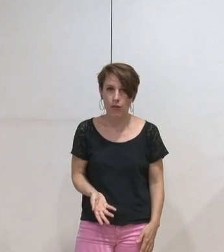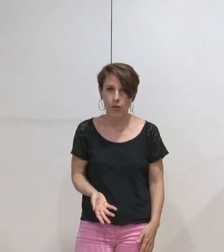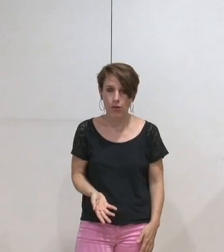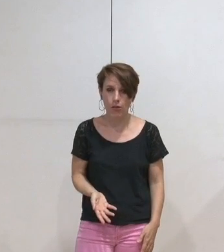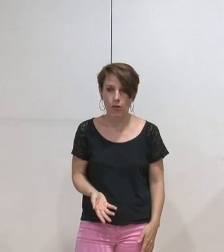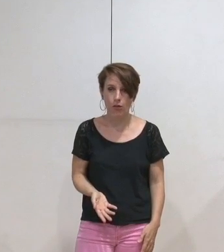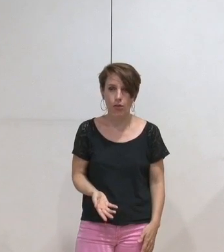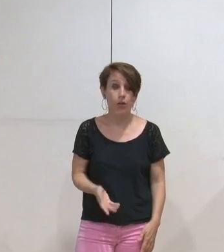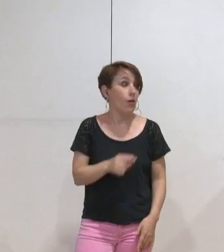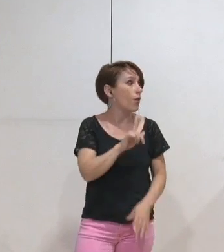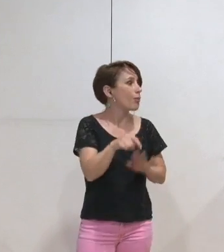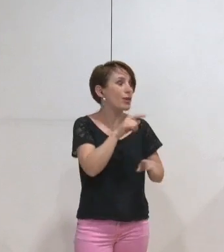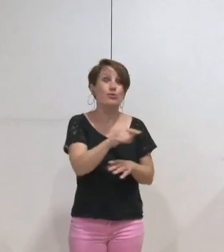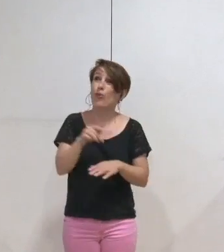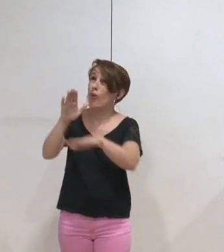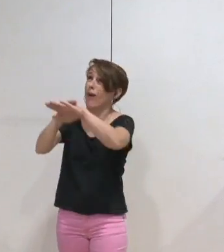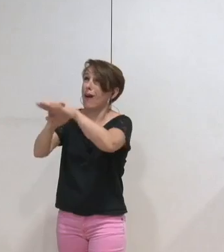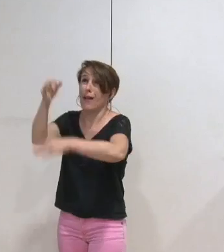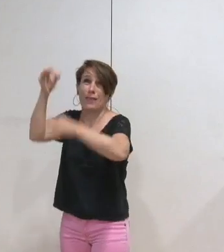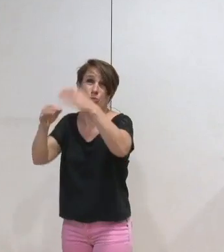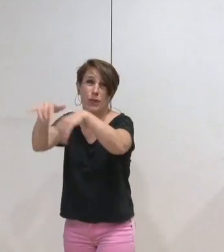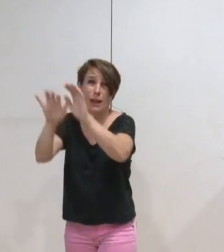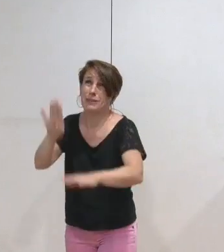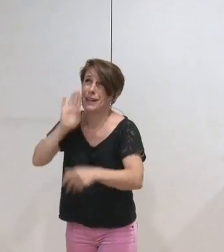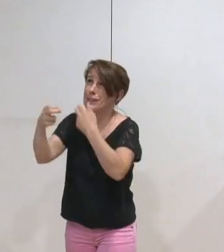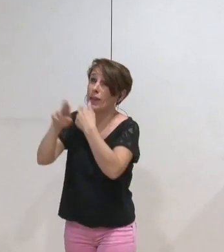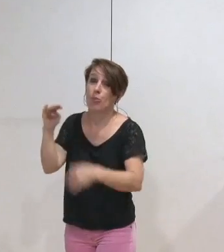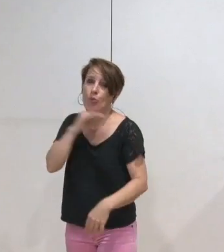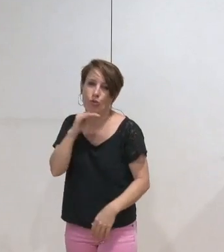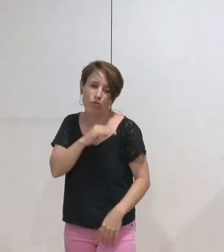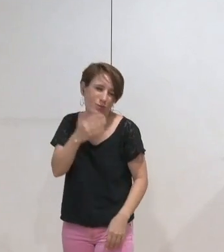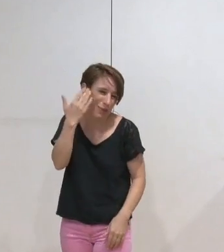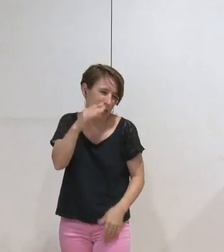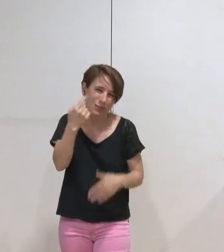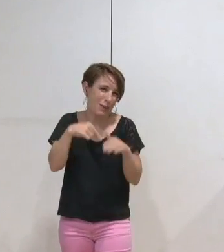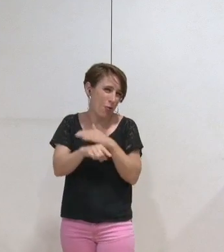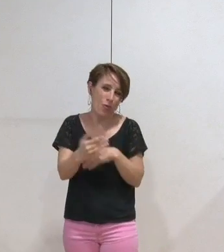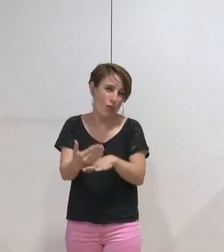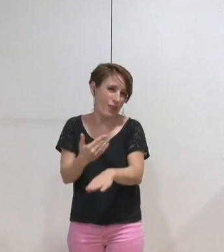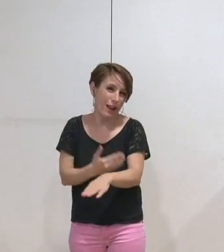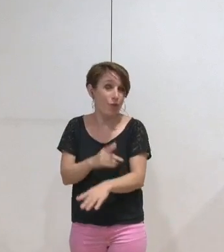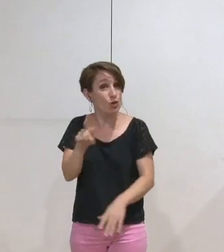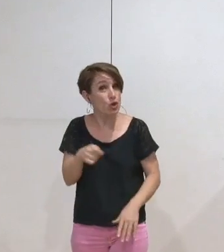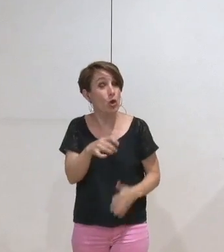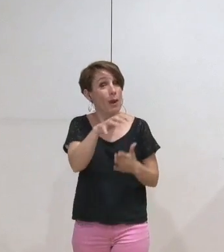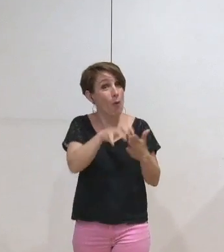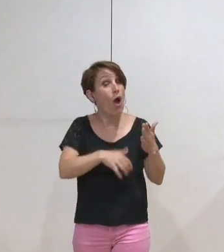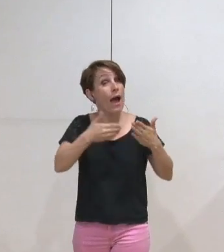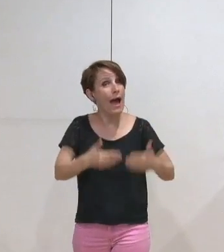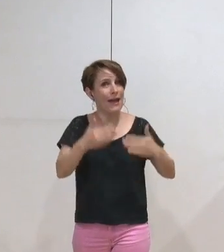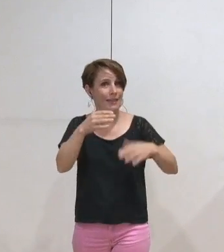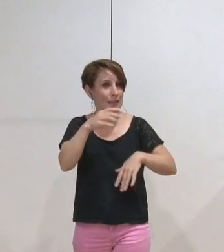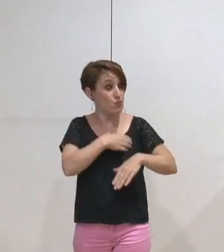administrative sachant pertinemment la réponse qu'elle allait apporter au lieu de prendre l'arrêté municipal qui relève de votre responsabilité